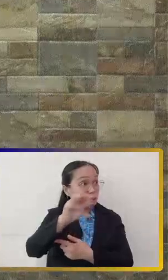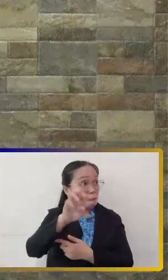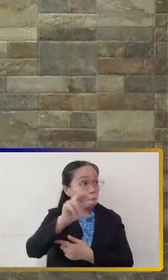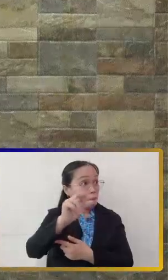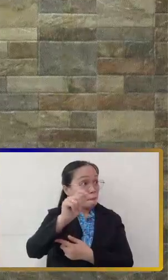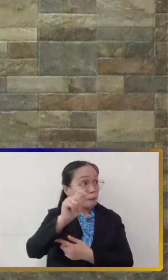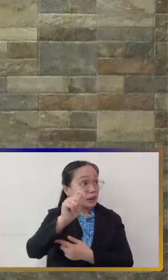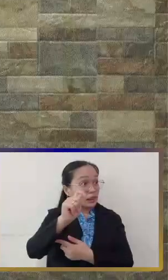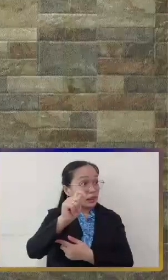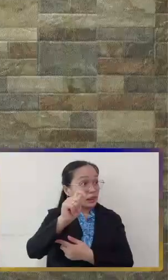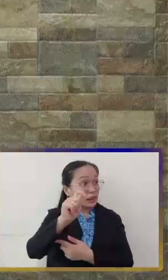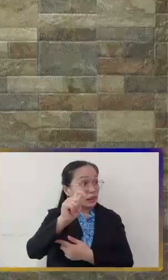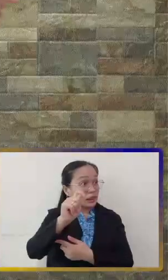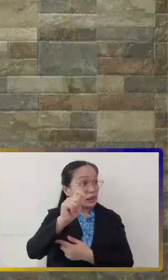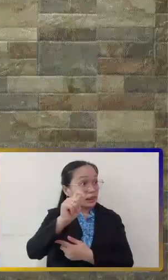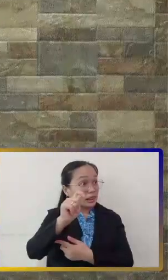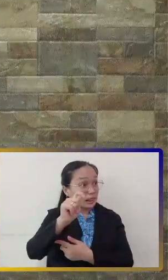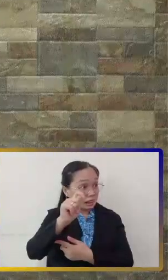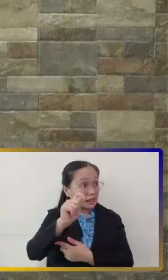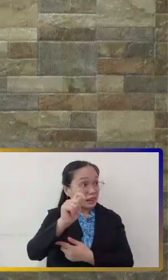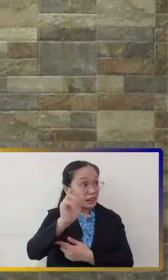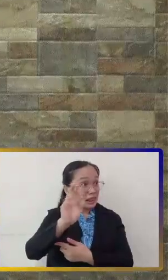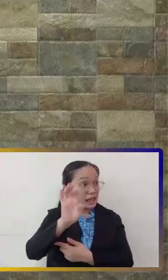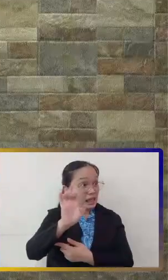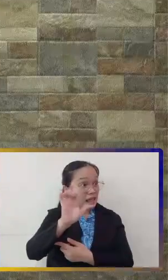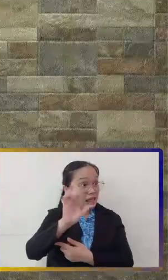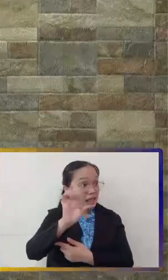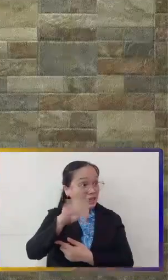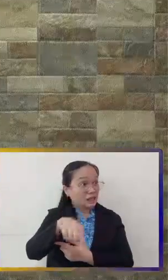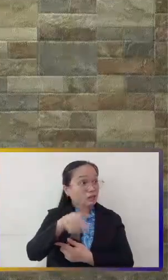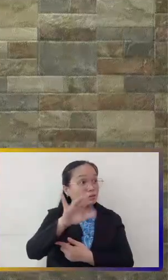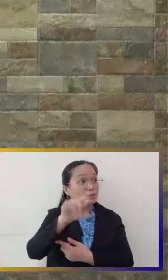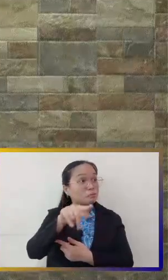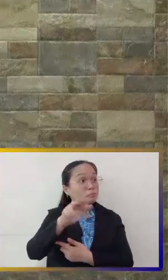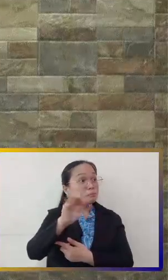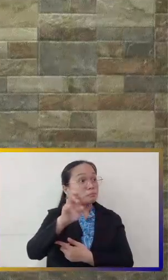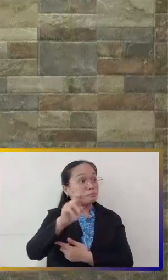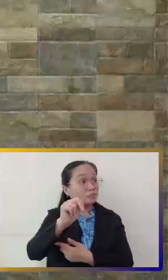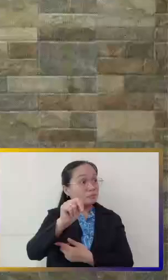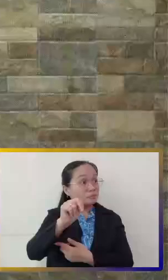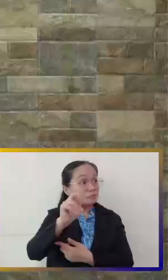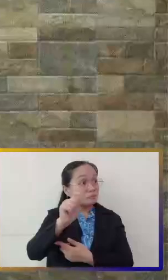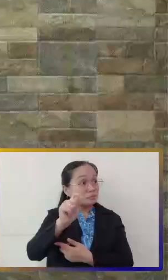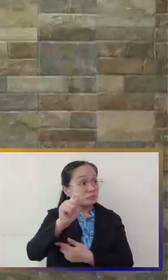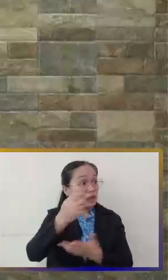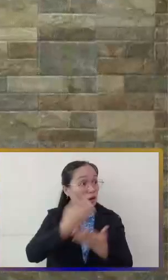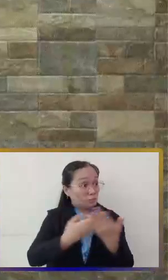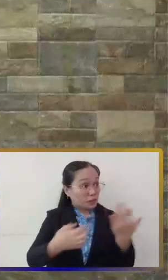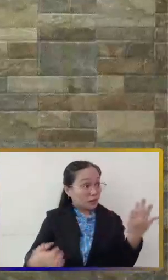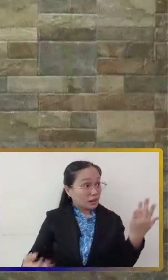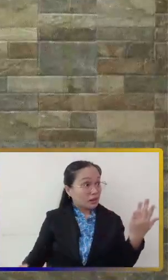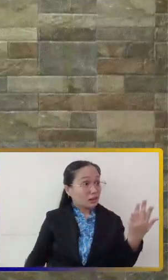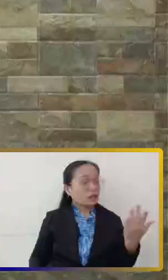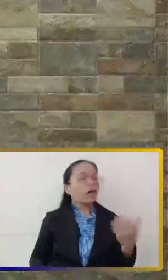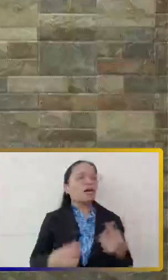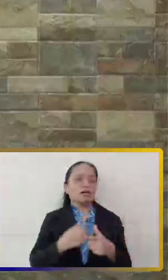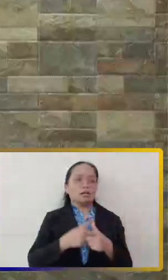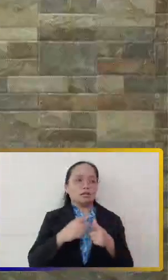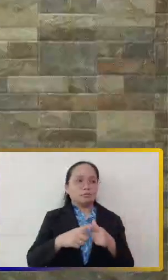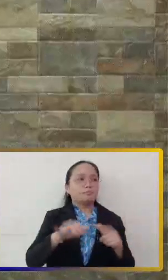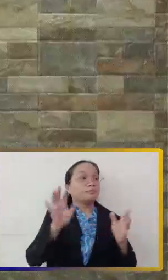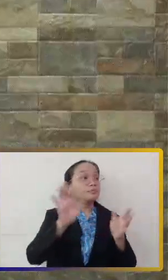Pagpasok mo kapatid sa steakhouse, paglabas mo, wala ka pang protein. Not until na ikaw